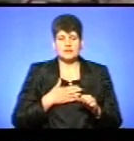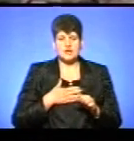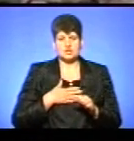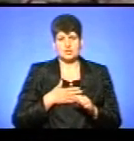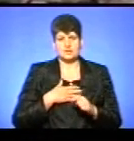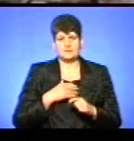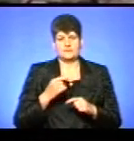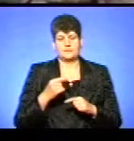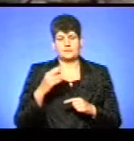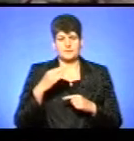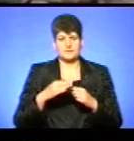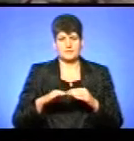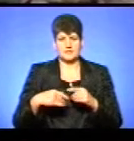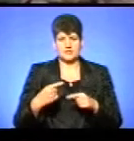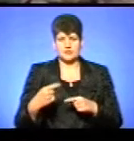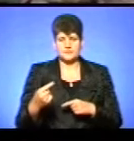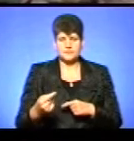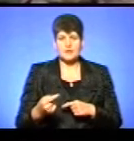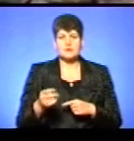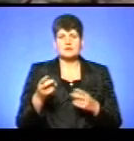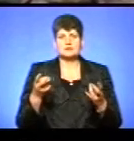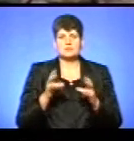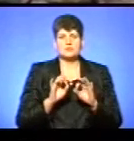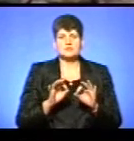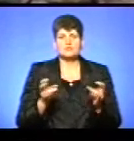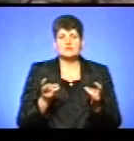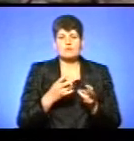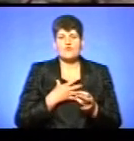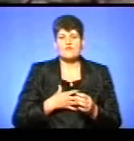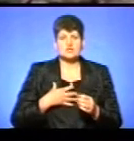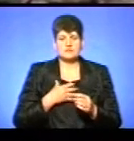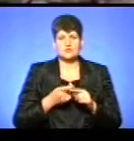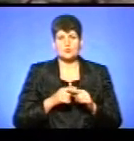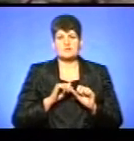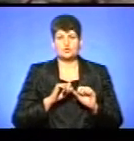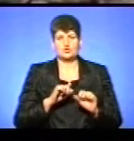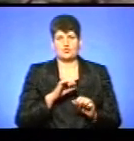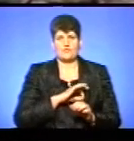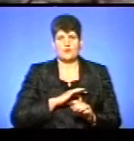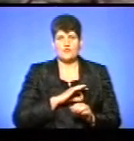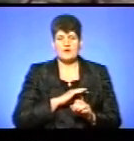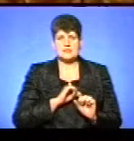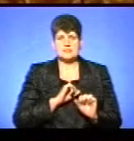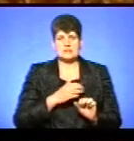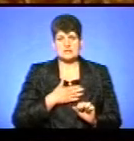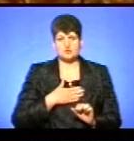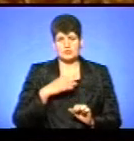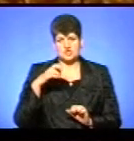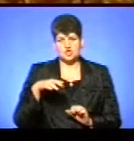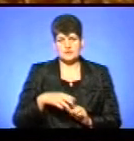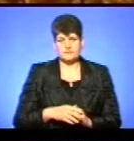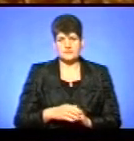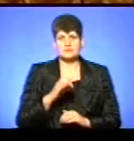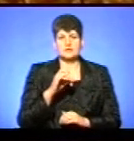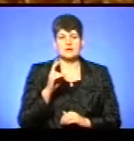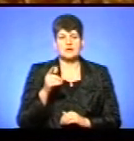про потребу, про важливість оцього патріотичного виховання, а майбутньому і захист нашої держави. Святослав